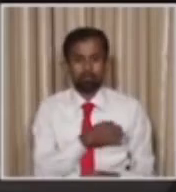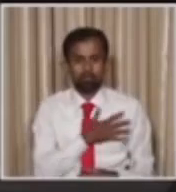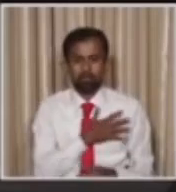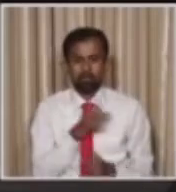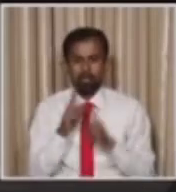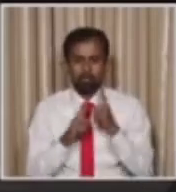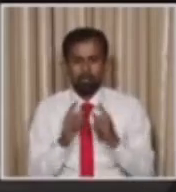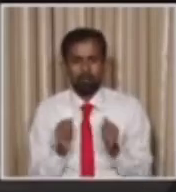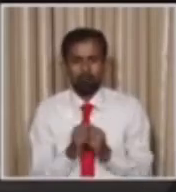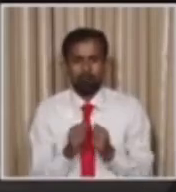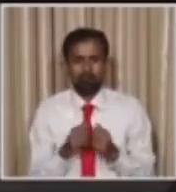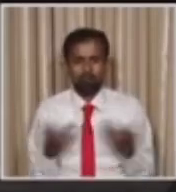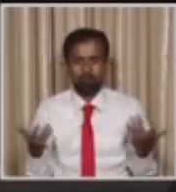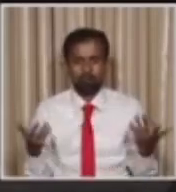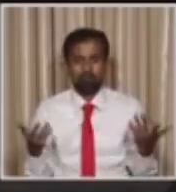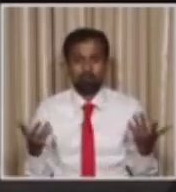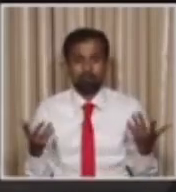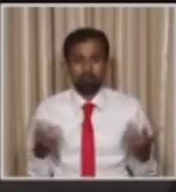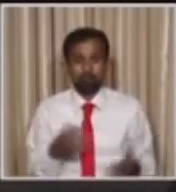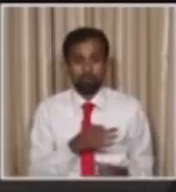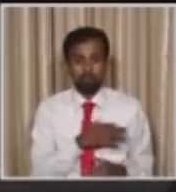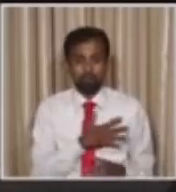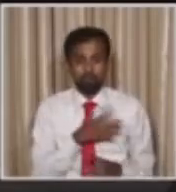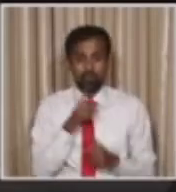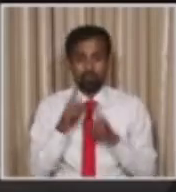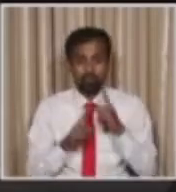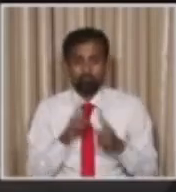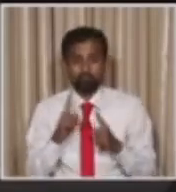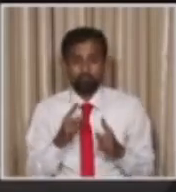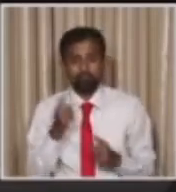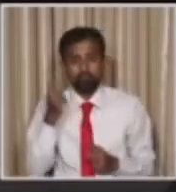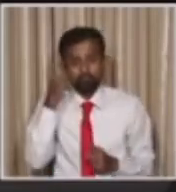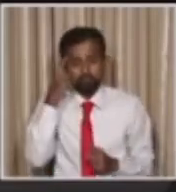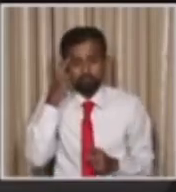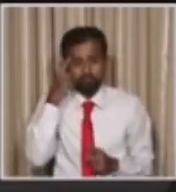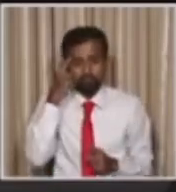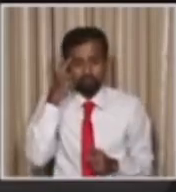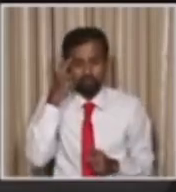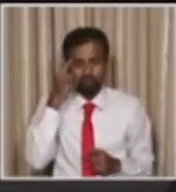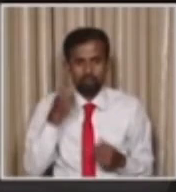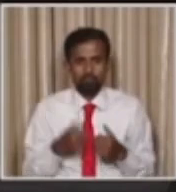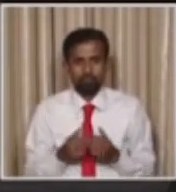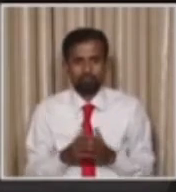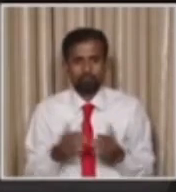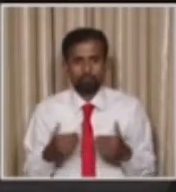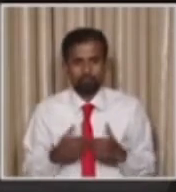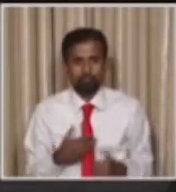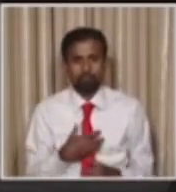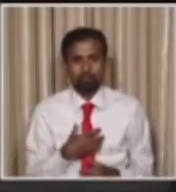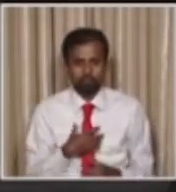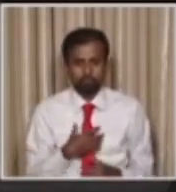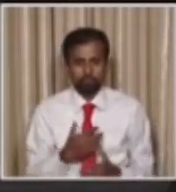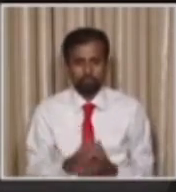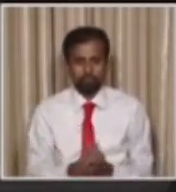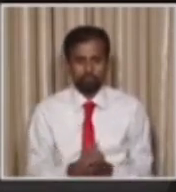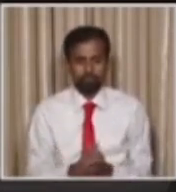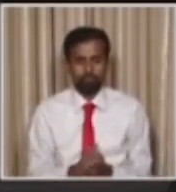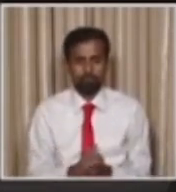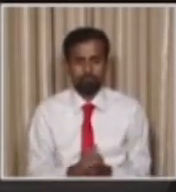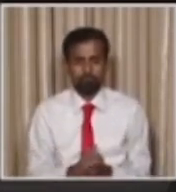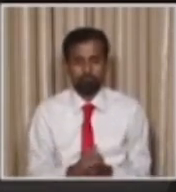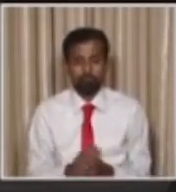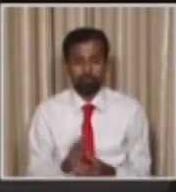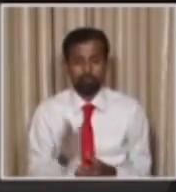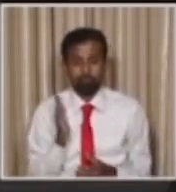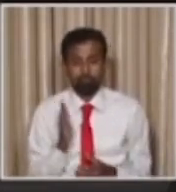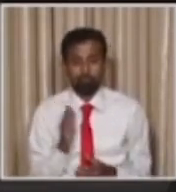තේරුමක් නැහැ වෛරයෙන් කරලා ද්වේෂයෙන් කතා කරලා කල්පනා කිරීම ගැන අපි කනගාටු වෙනවා ඉතින් මම විශේෂයෙන් මතක්